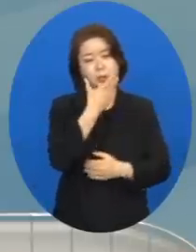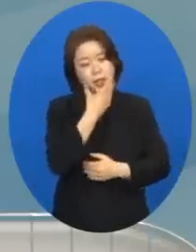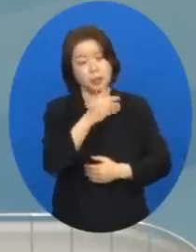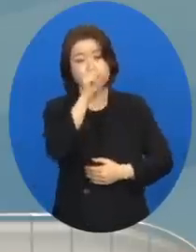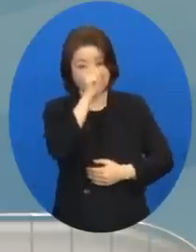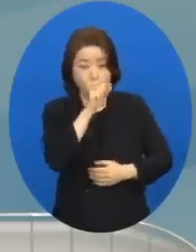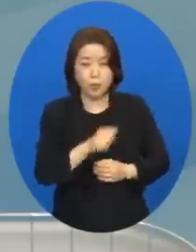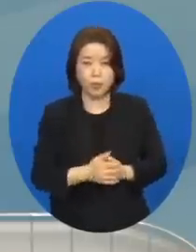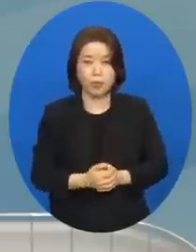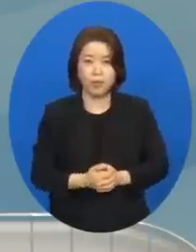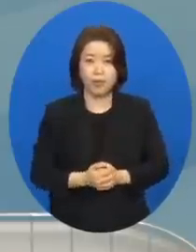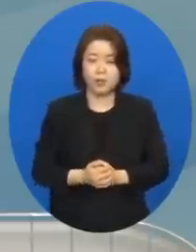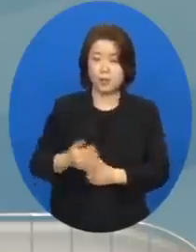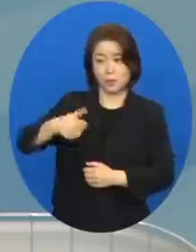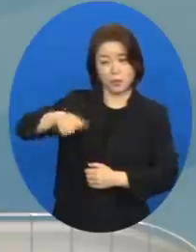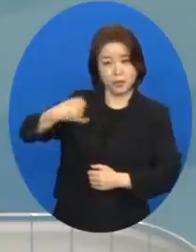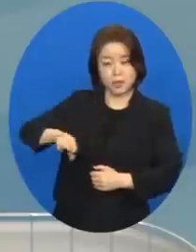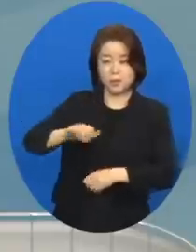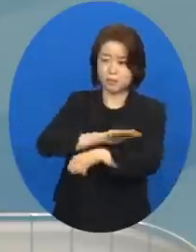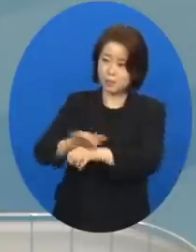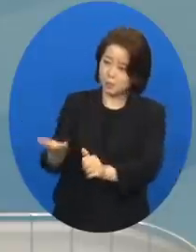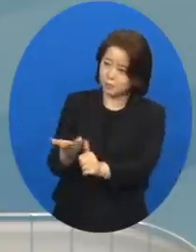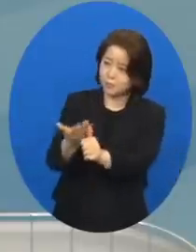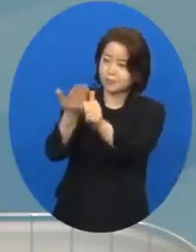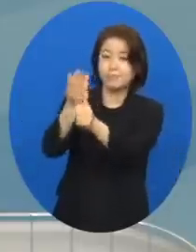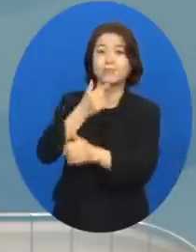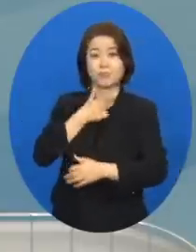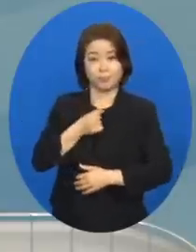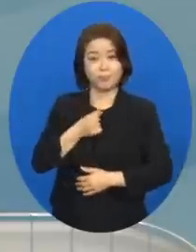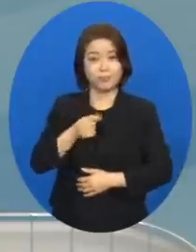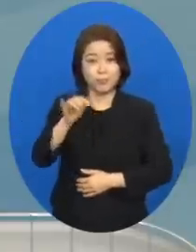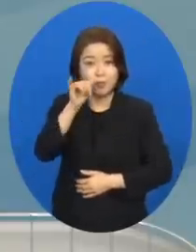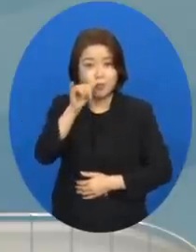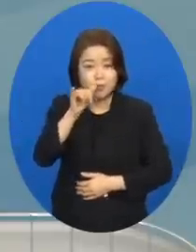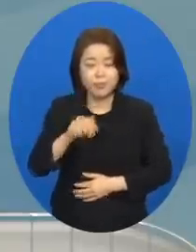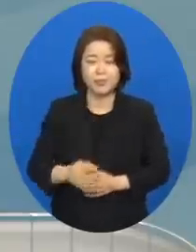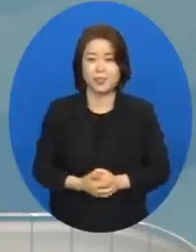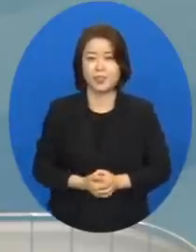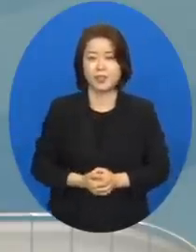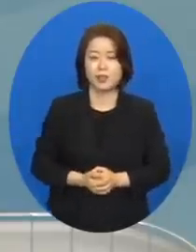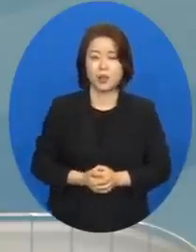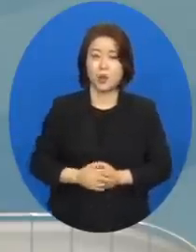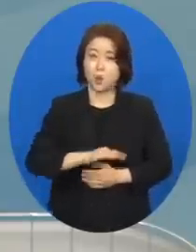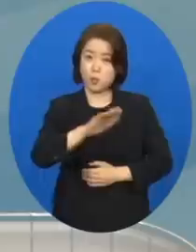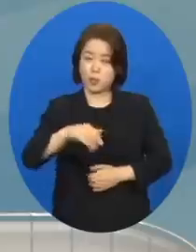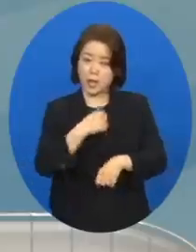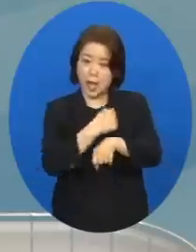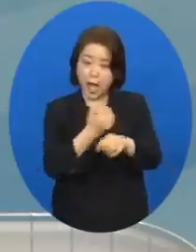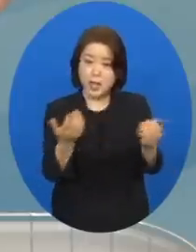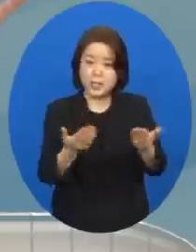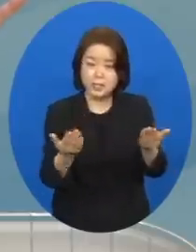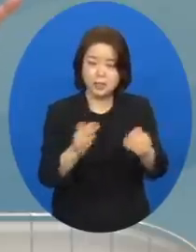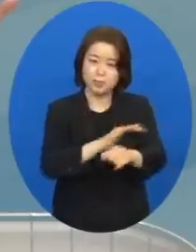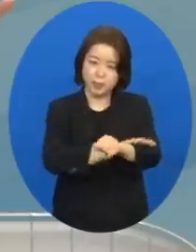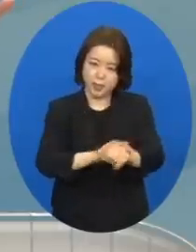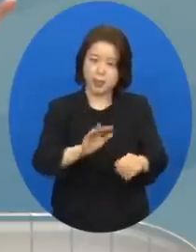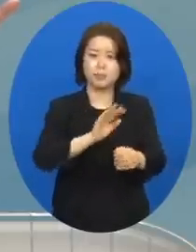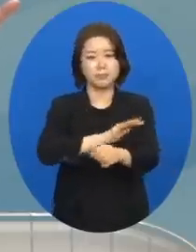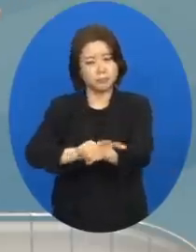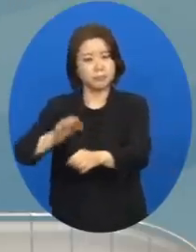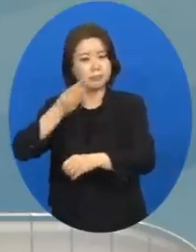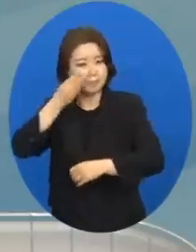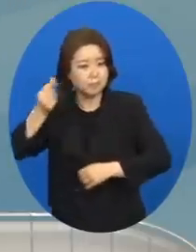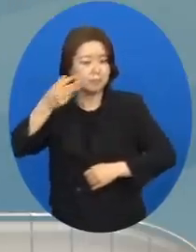싶고, 자녀들도 잘 기르고 싶고, 여러분 하는 일도 다 잘 되었으면 좋겠고,